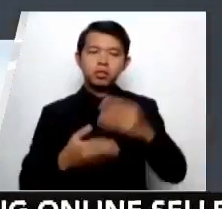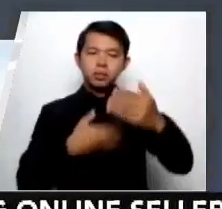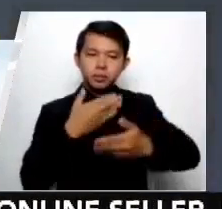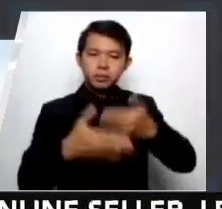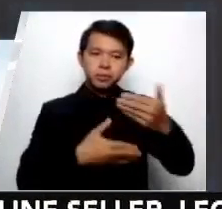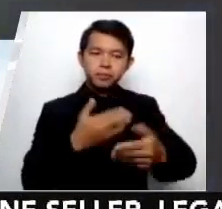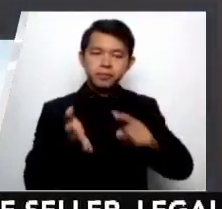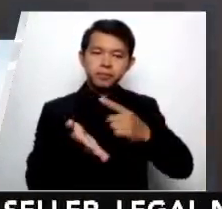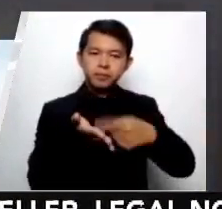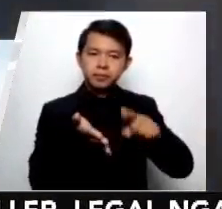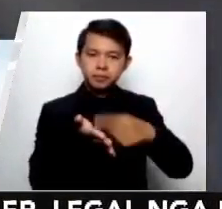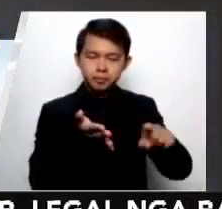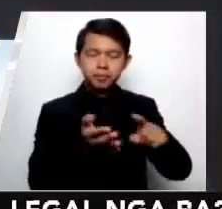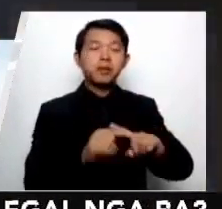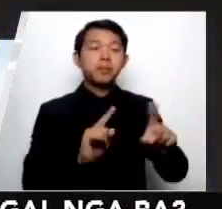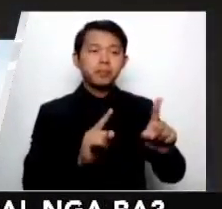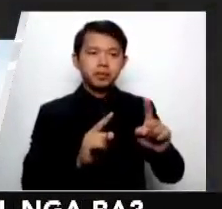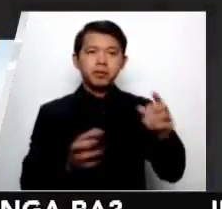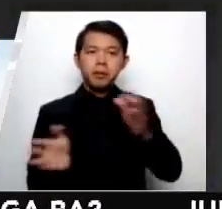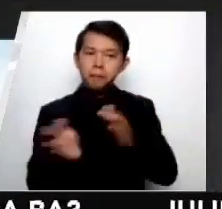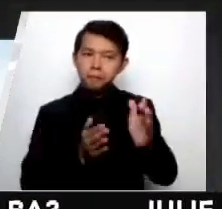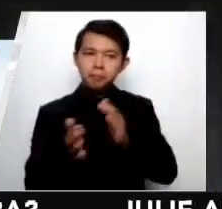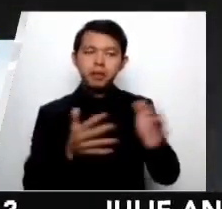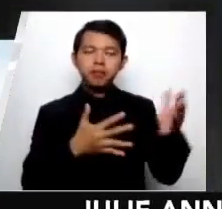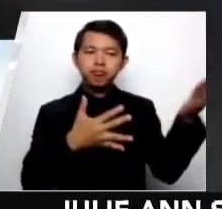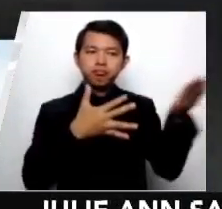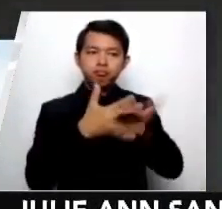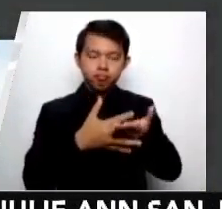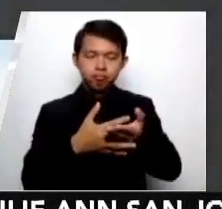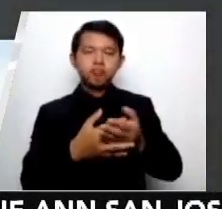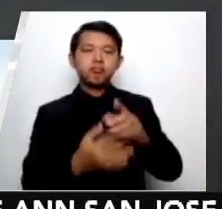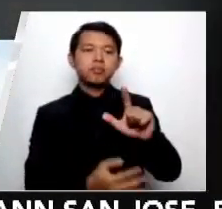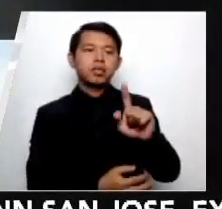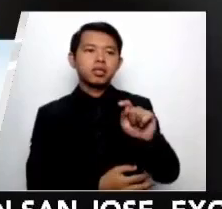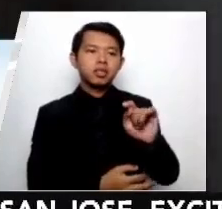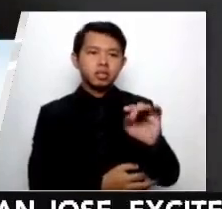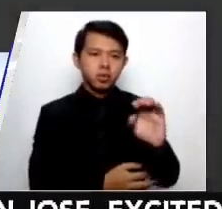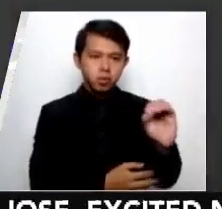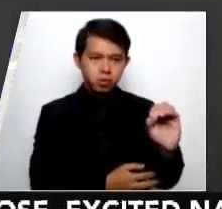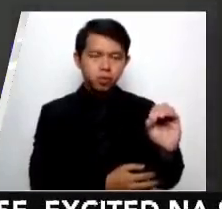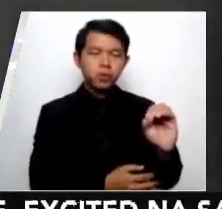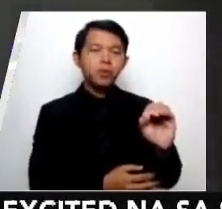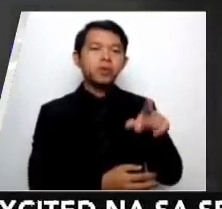siyang kasuhan ng paglabag sa Land Transportation and Traffic Code.